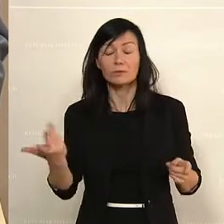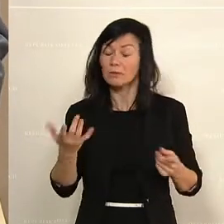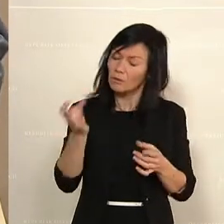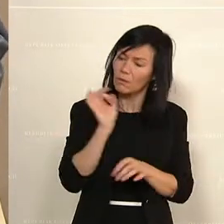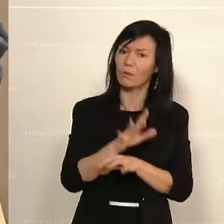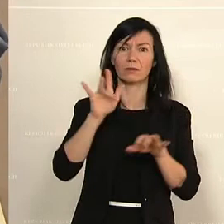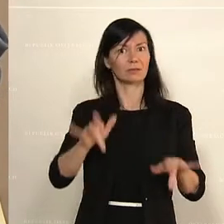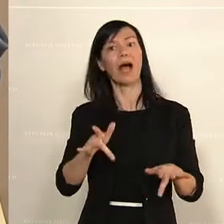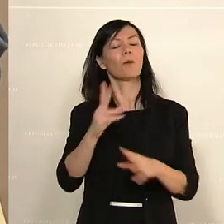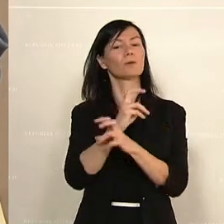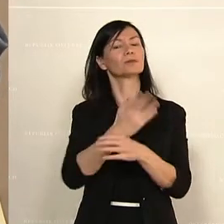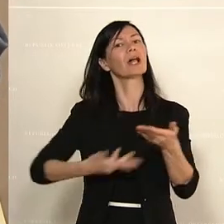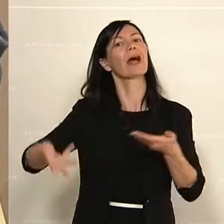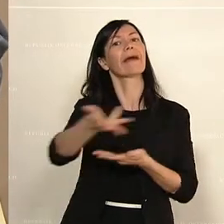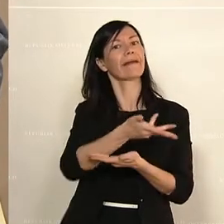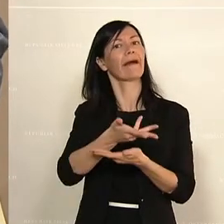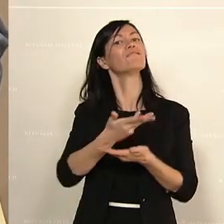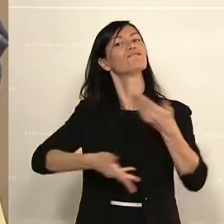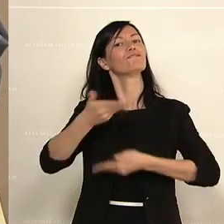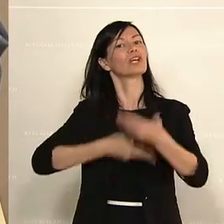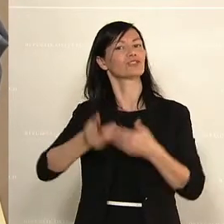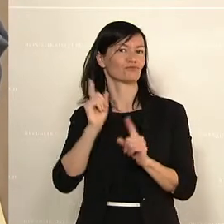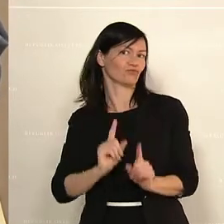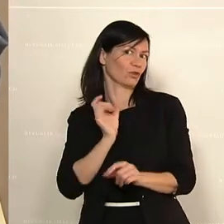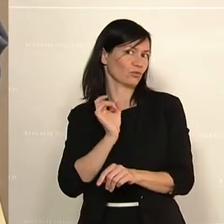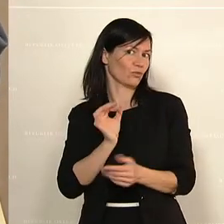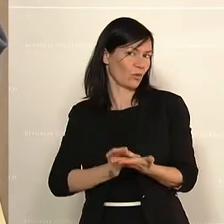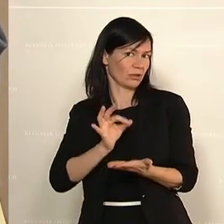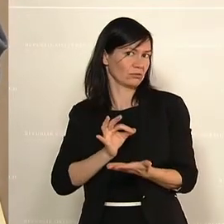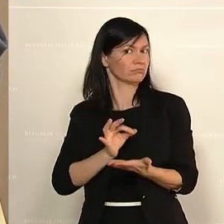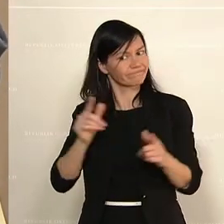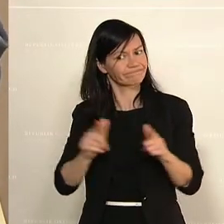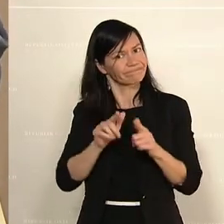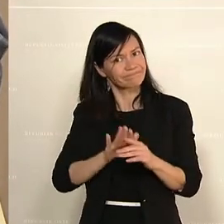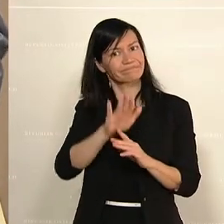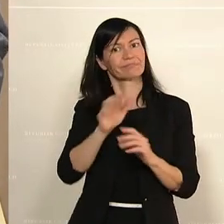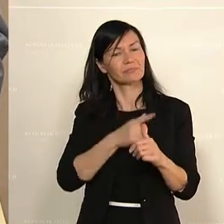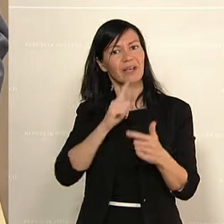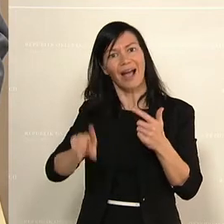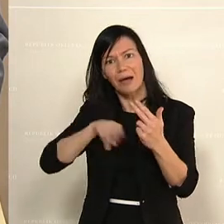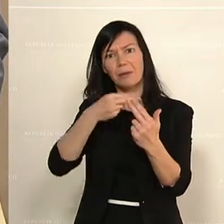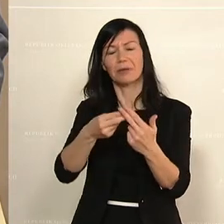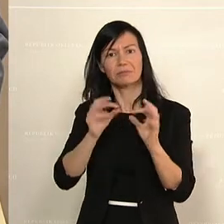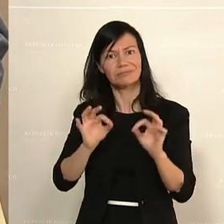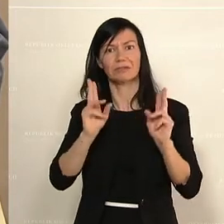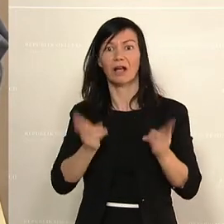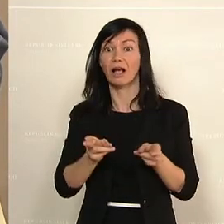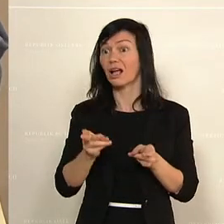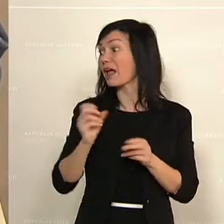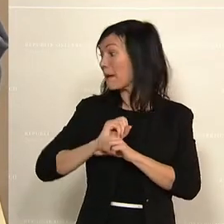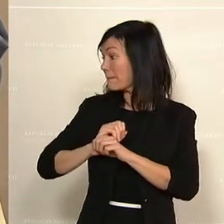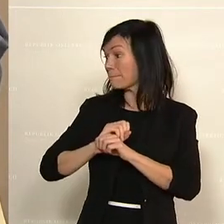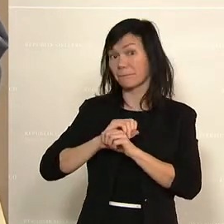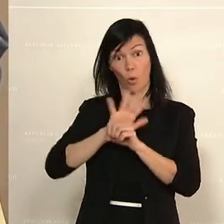der leistungsstark ist, der anpassungsfähig ist. Und wenn ich mir das letzte Jahr anschaue, trotz der Pandemie, 4,1% oder